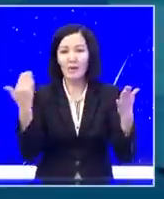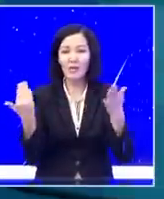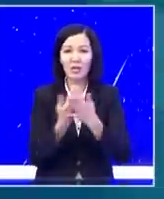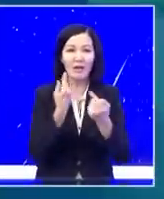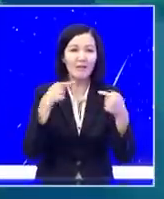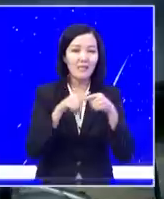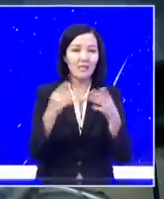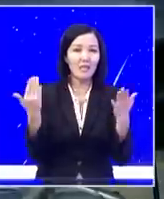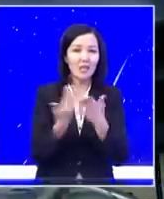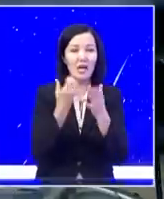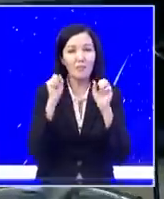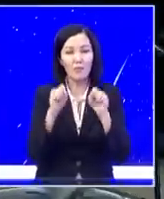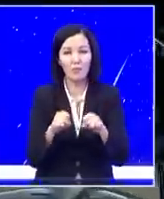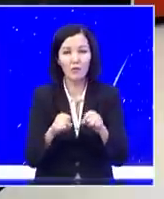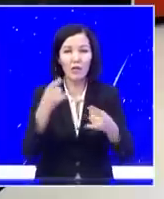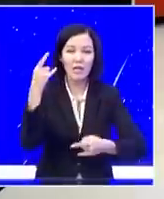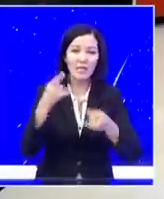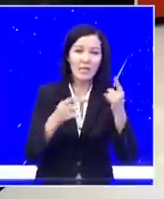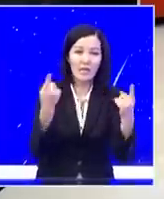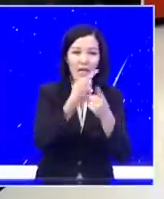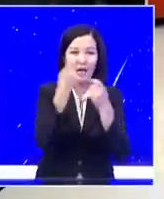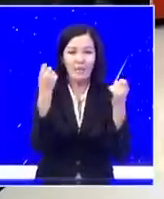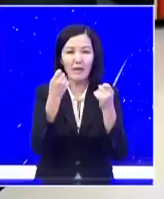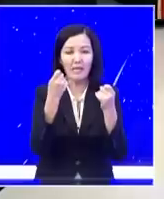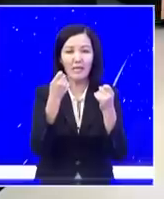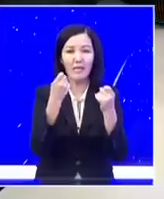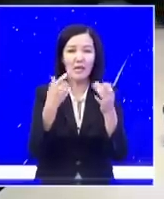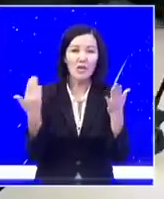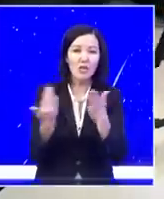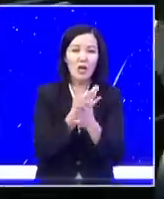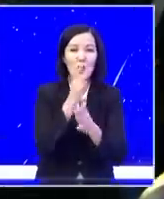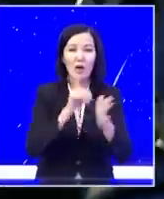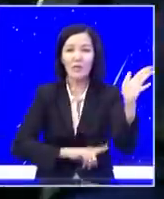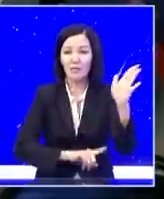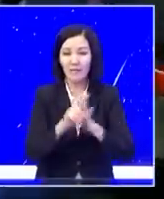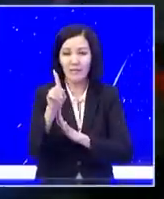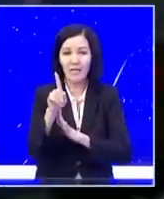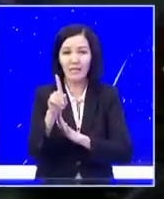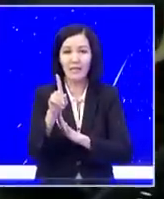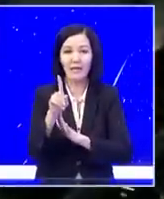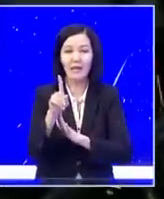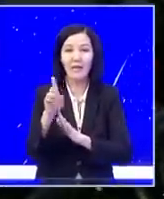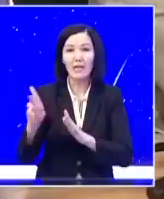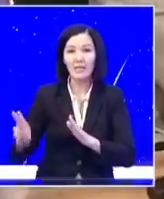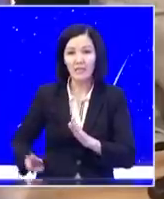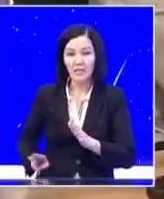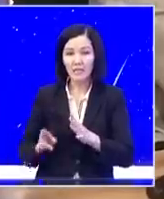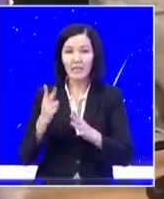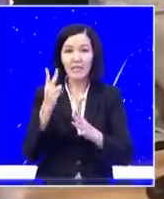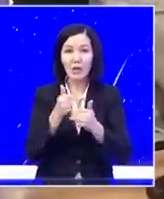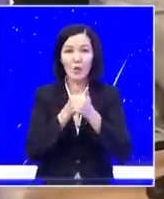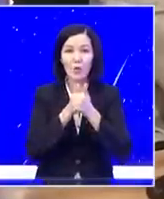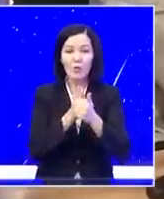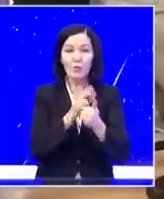жаңа мүмкіндіктер аймақтарына ақпарат таратудың жаңа белесін бастады. Бейсен Құранбек, қос орынбасары Серік Әбікенұлы,